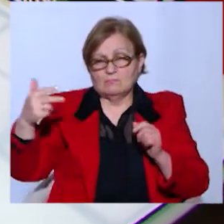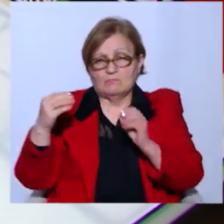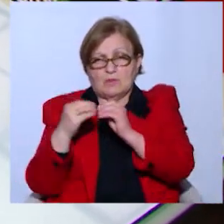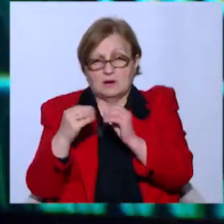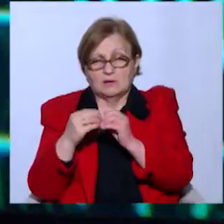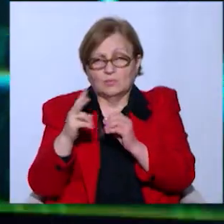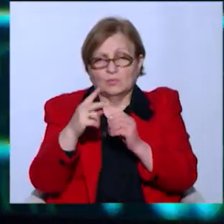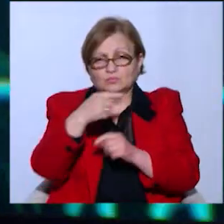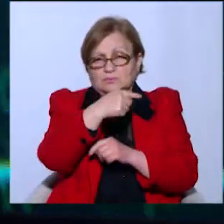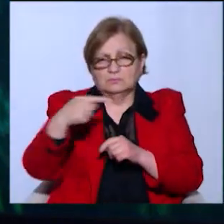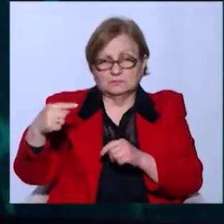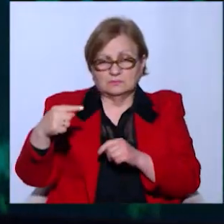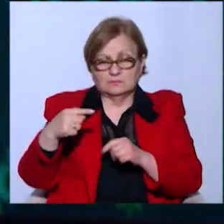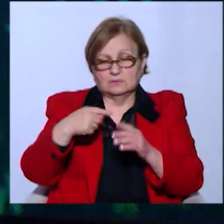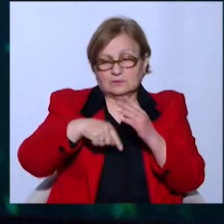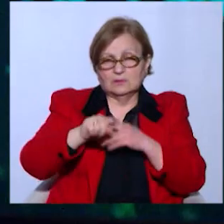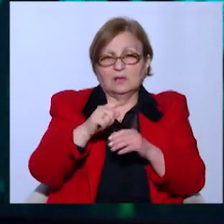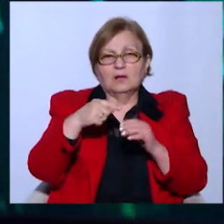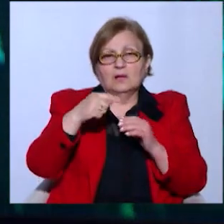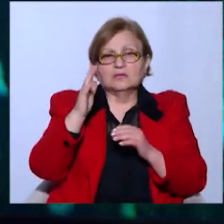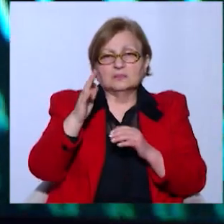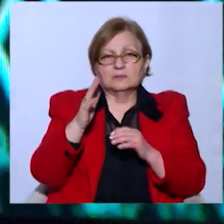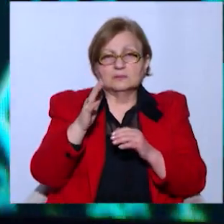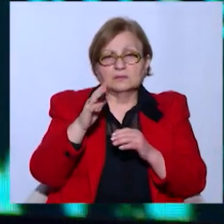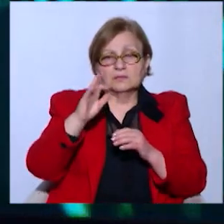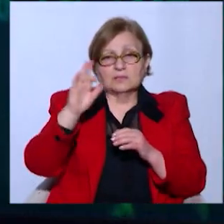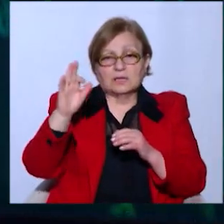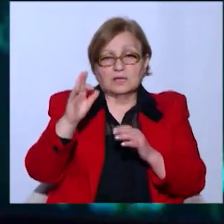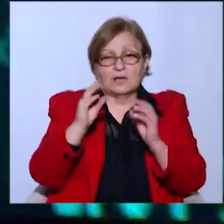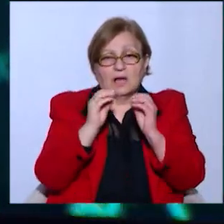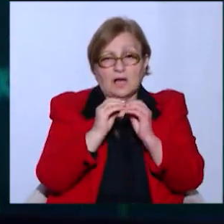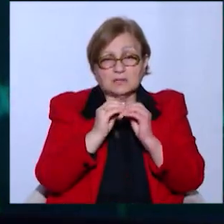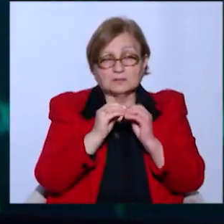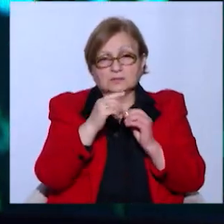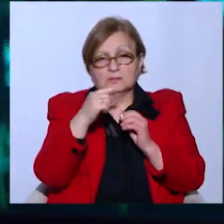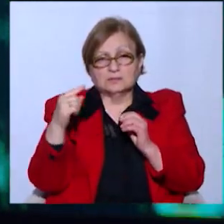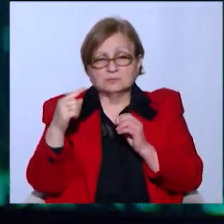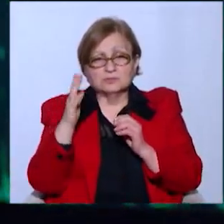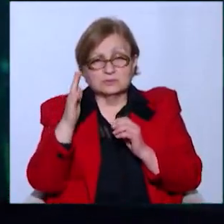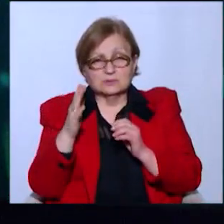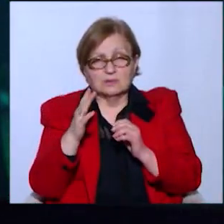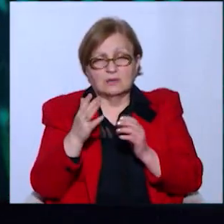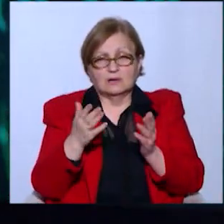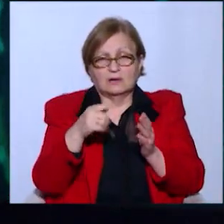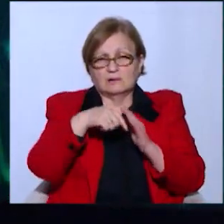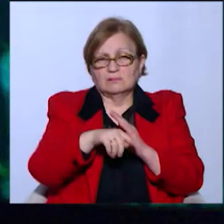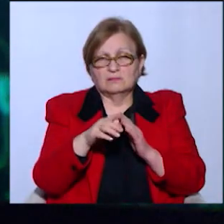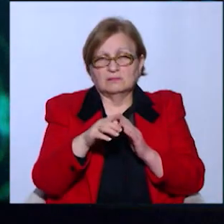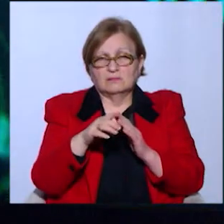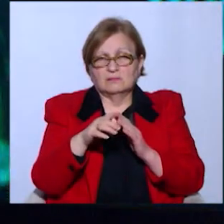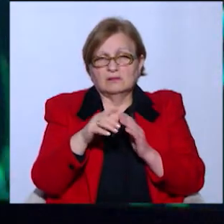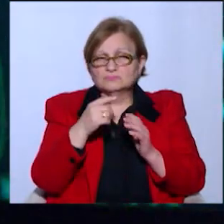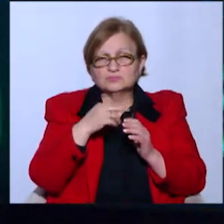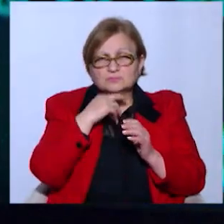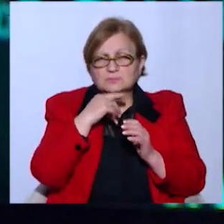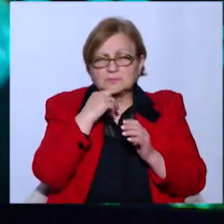ისინი ერთმანეთთან და ქუხარისხად 20 მიიღება, ქუხარისხად 10 უდრის იმ შეფარდებას და ოღონდ აქ არ უნდა და